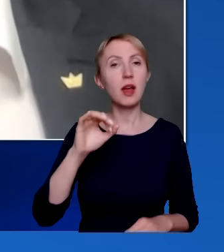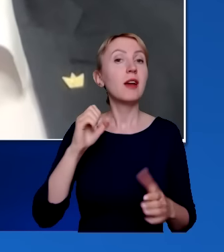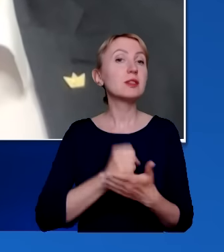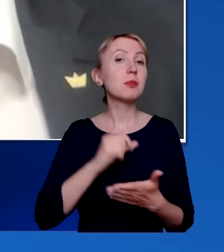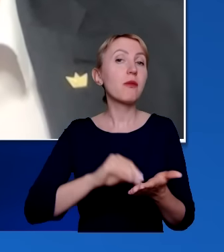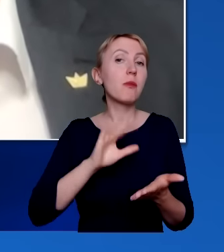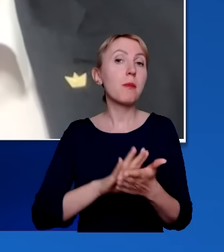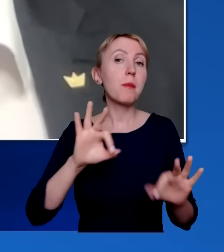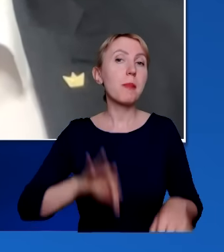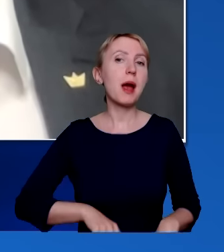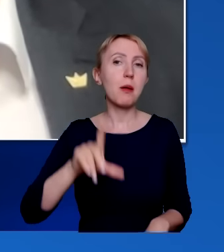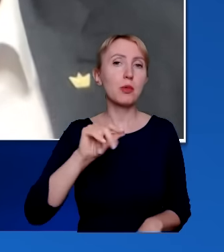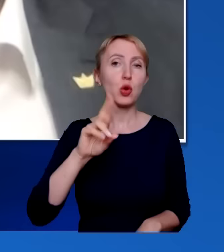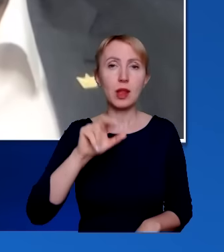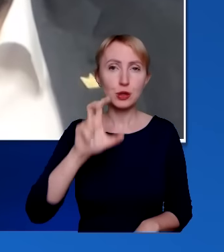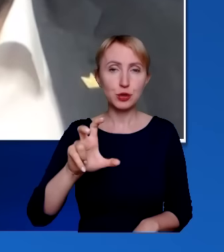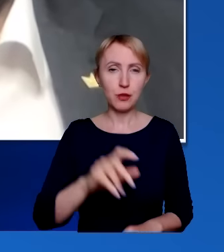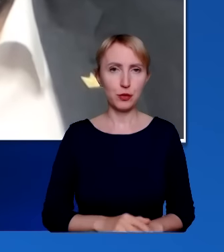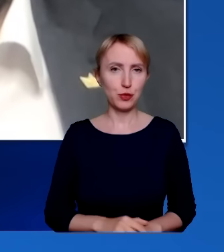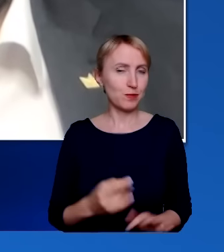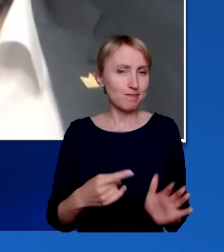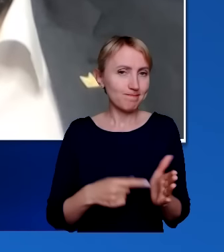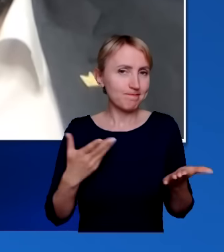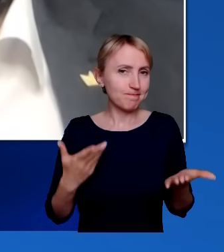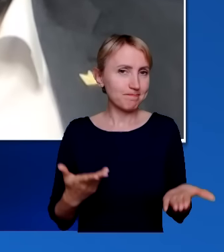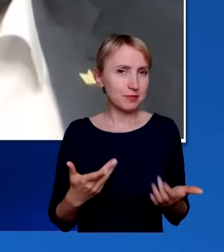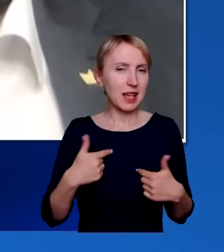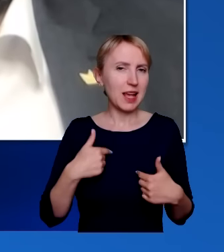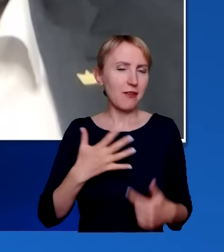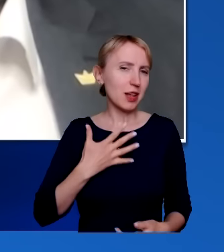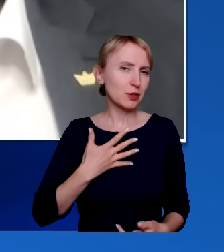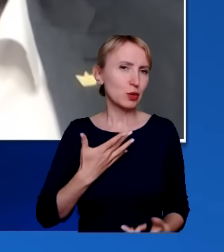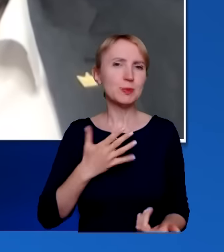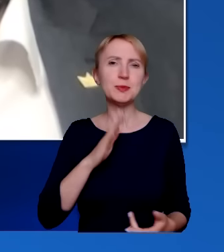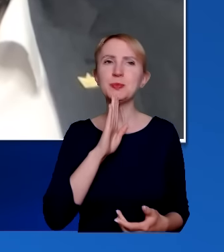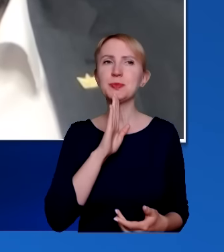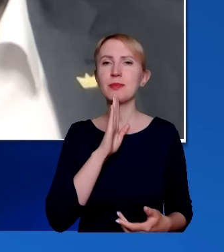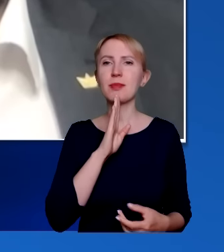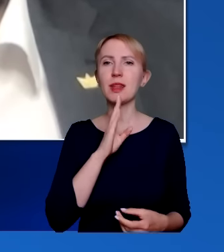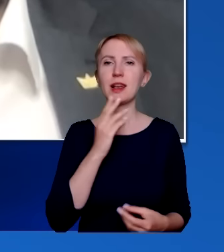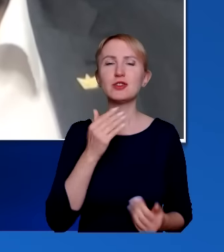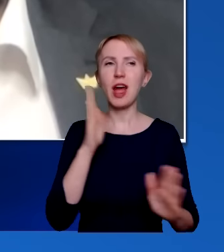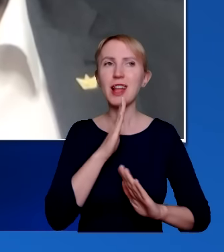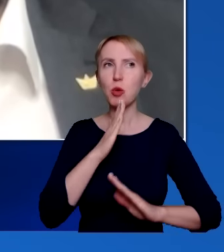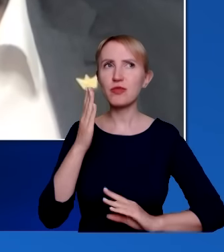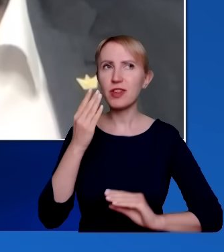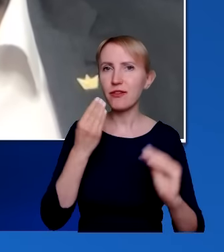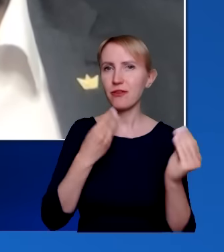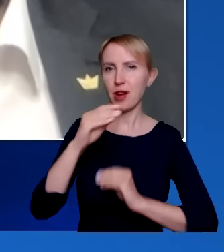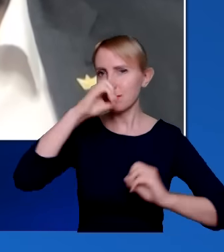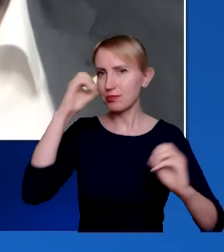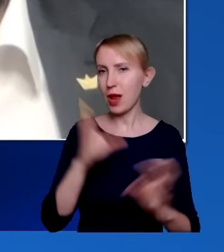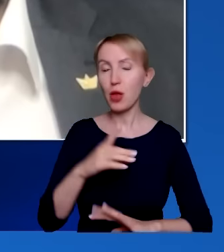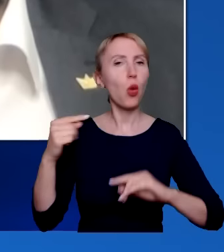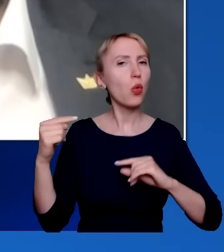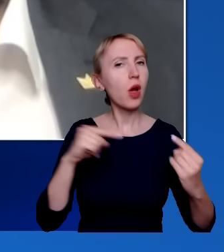protasiewicza bo bo no one są znaczy ja mam wrażenie że one w ogóle podgrzał jeszcze atmosferę i wprowadziły tą dyskusję na